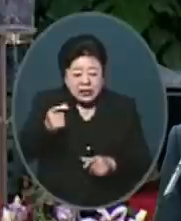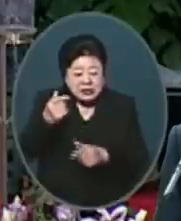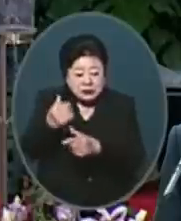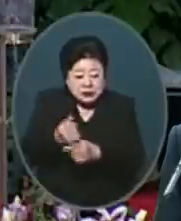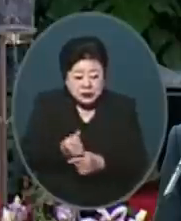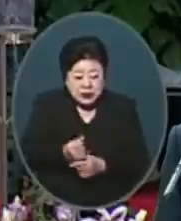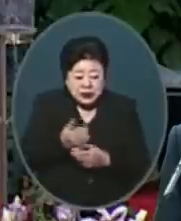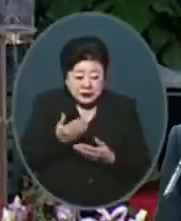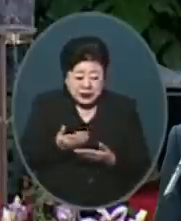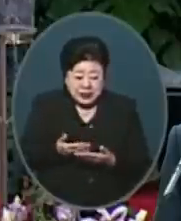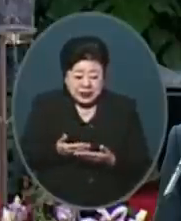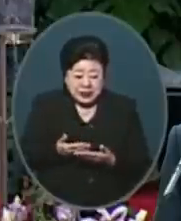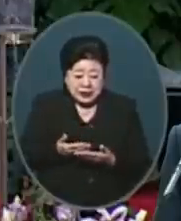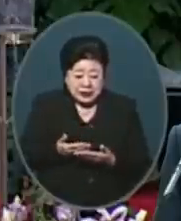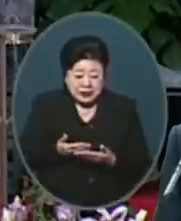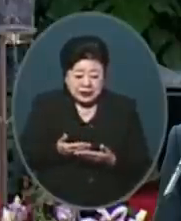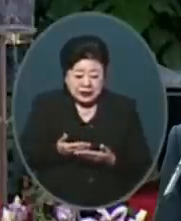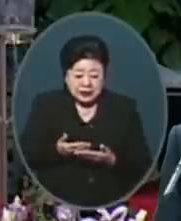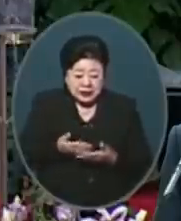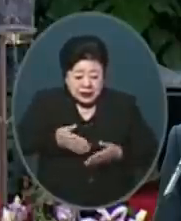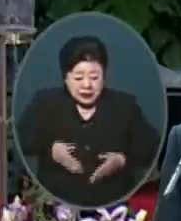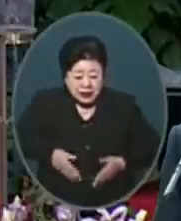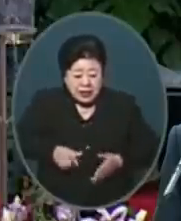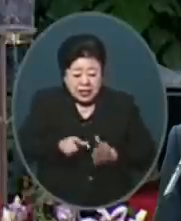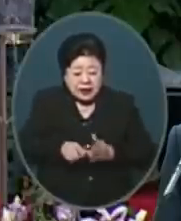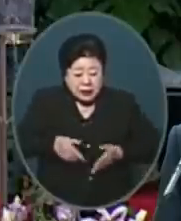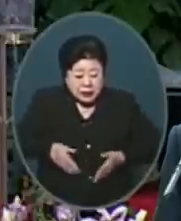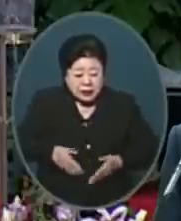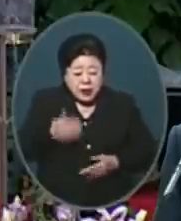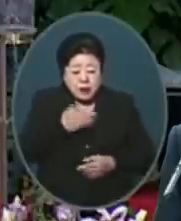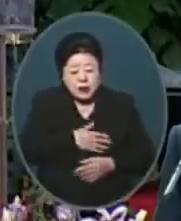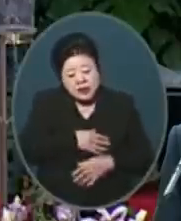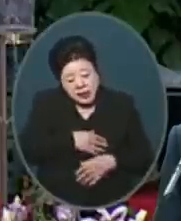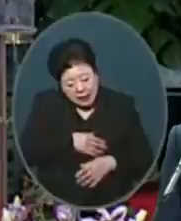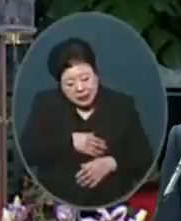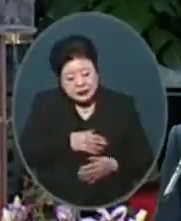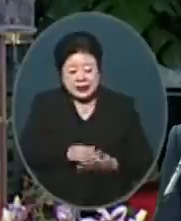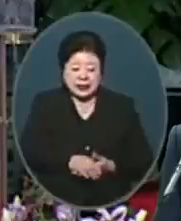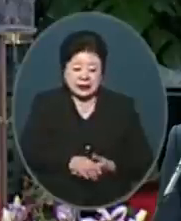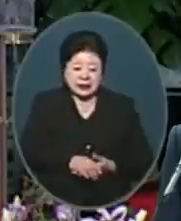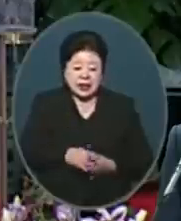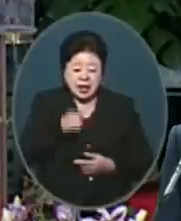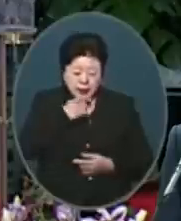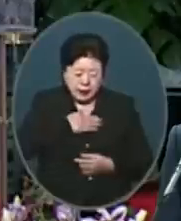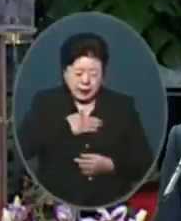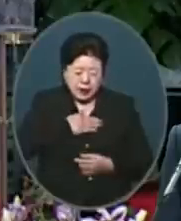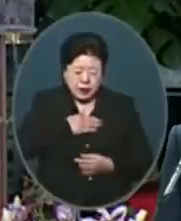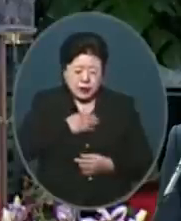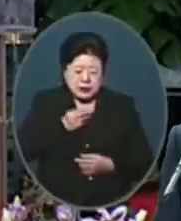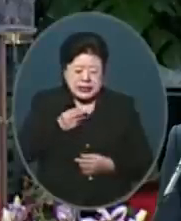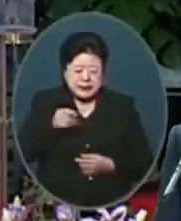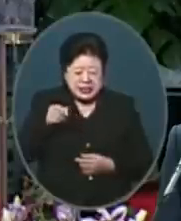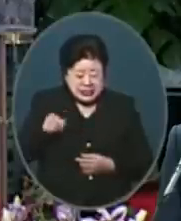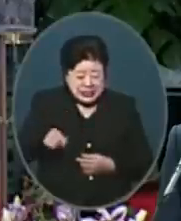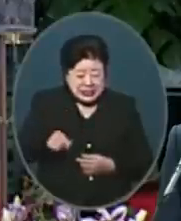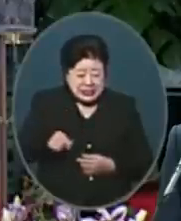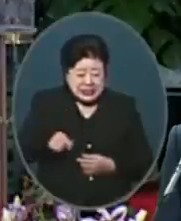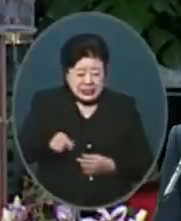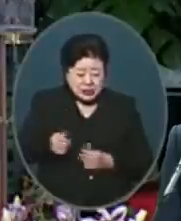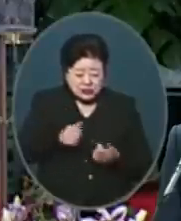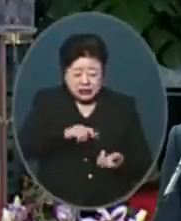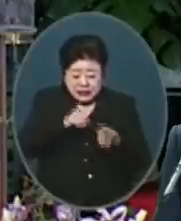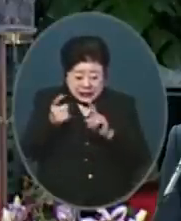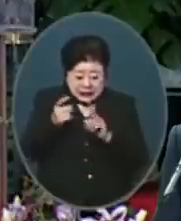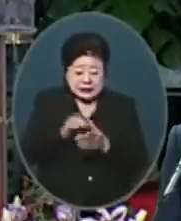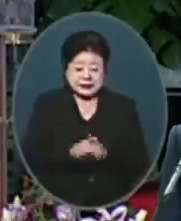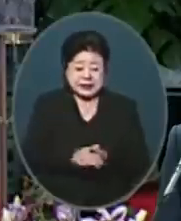것입니다. 저는 태어날 때부터 몸이 약했습니다. 폐병 3기에 죽다가